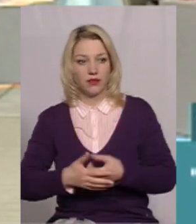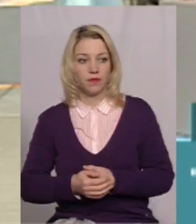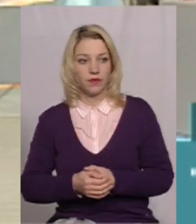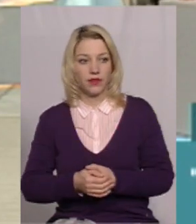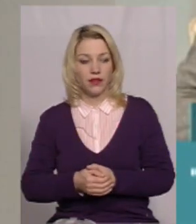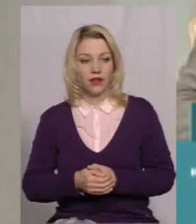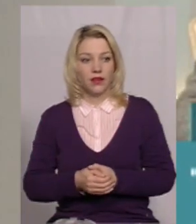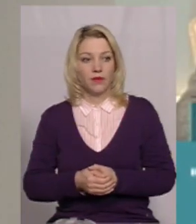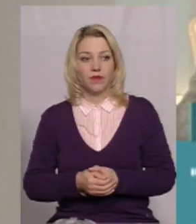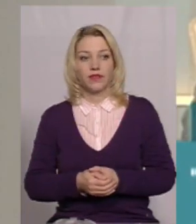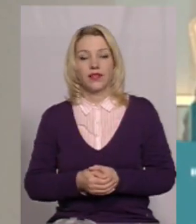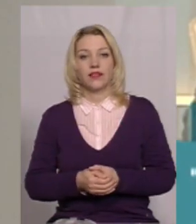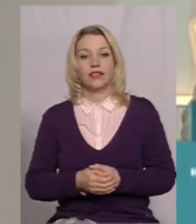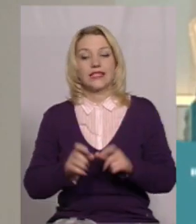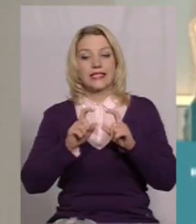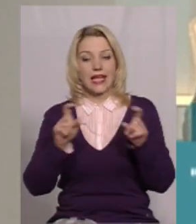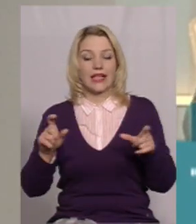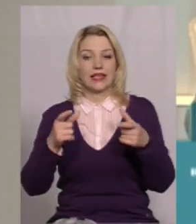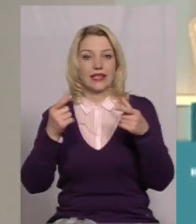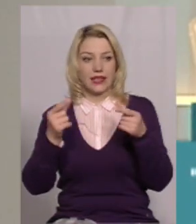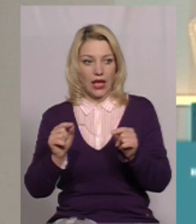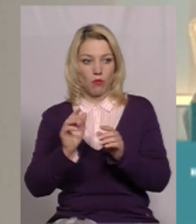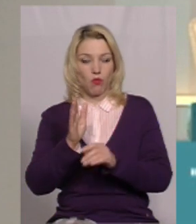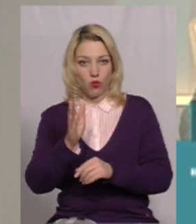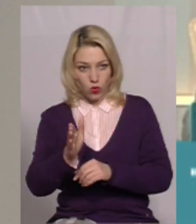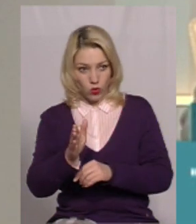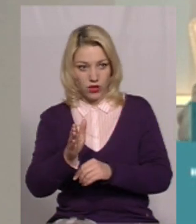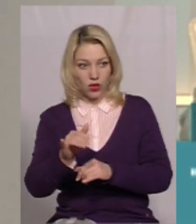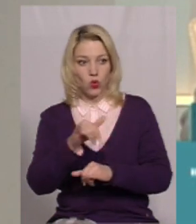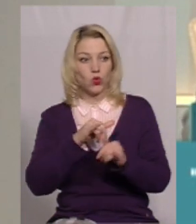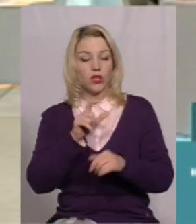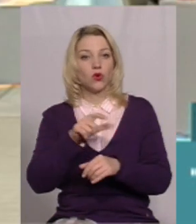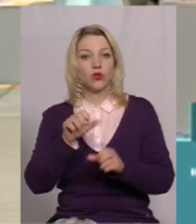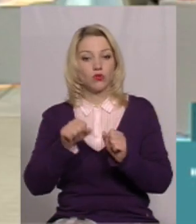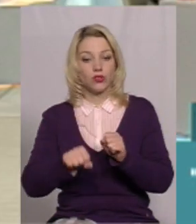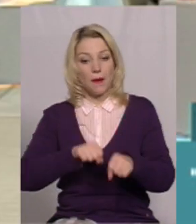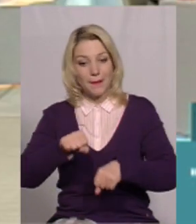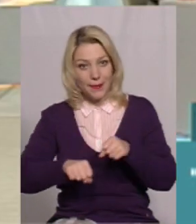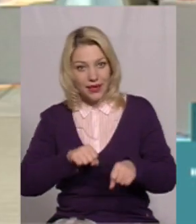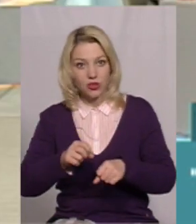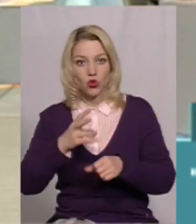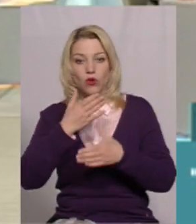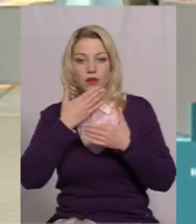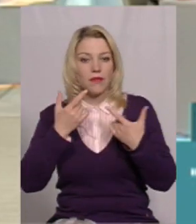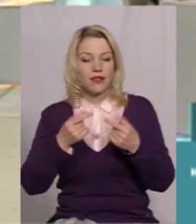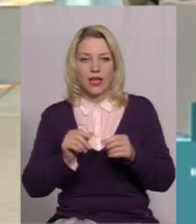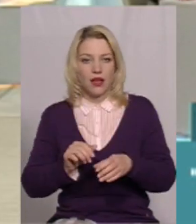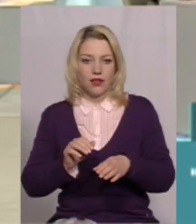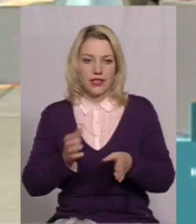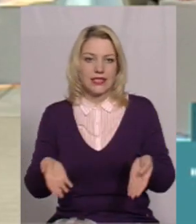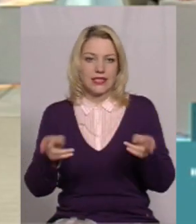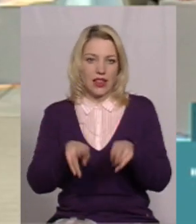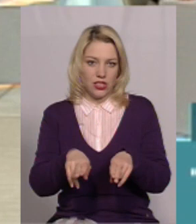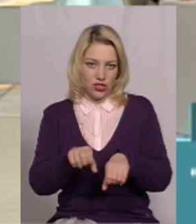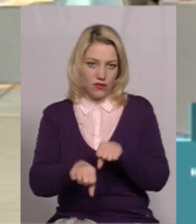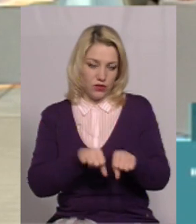Ну, закладів, де люди... Куди люди можуть приїхати, так, але немає де поставити велосипеда.